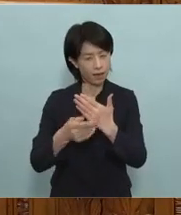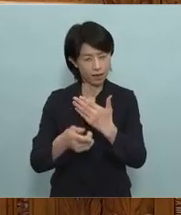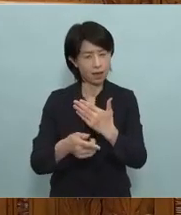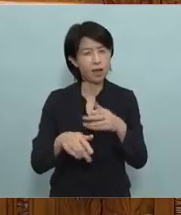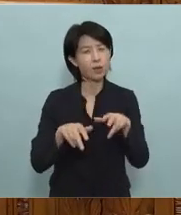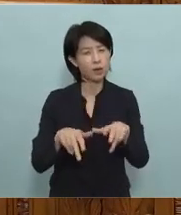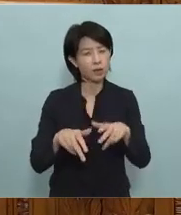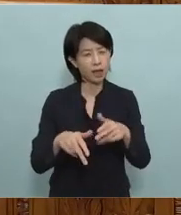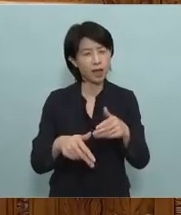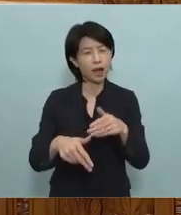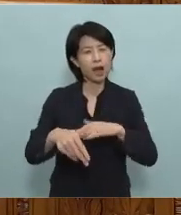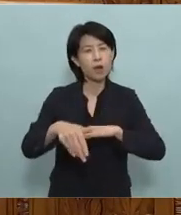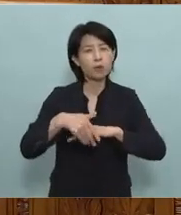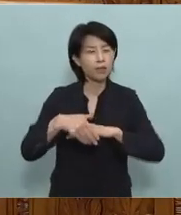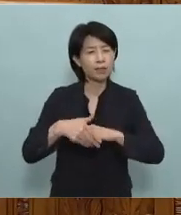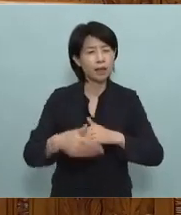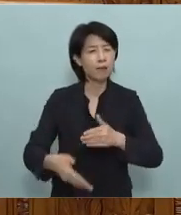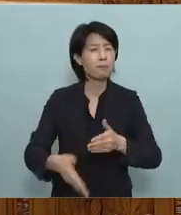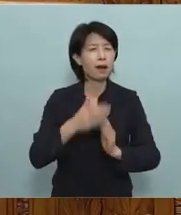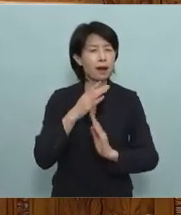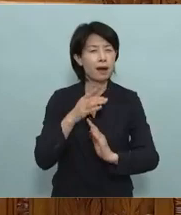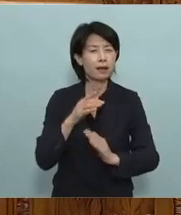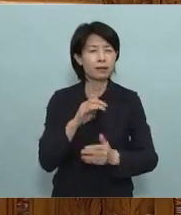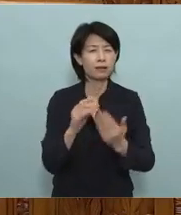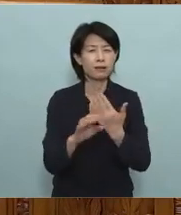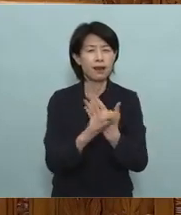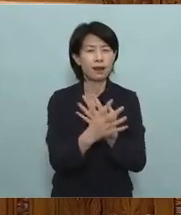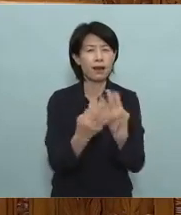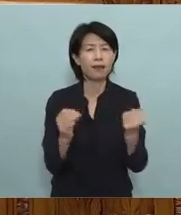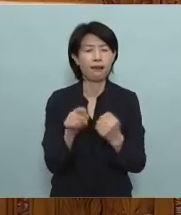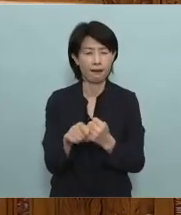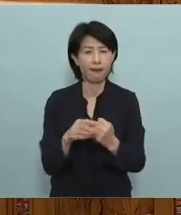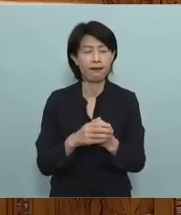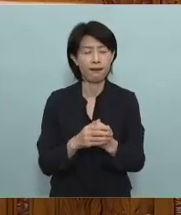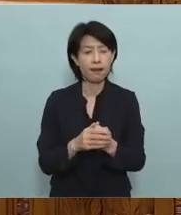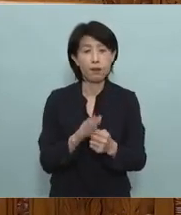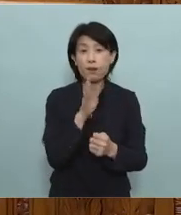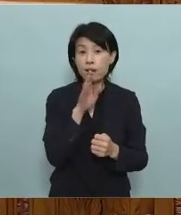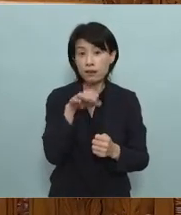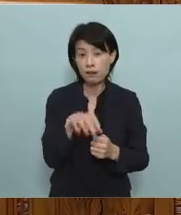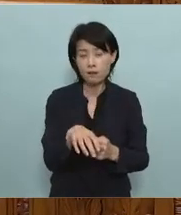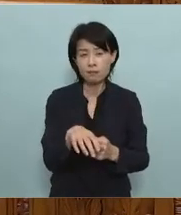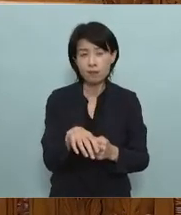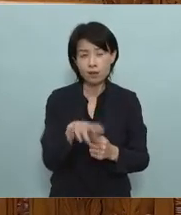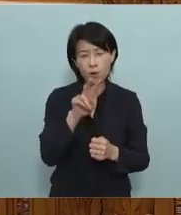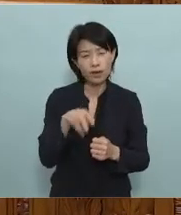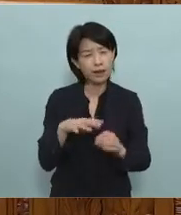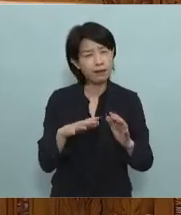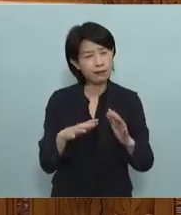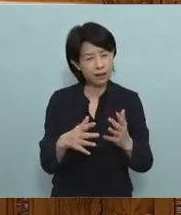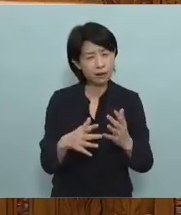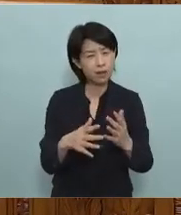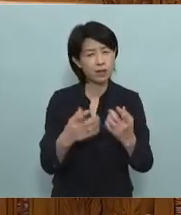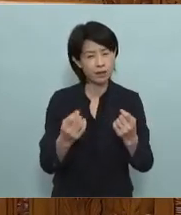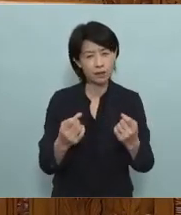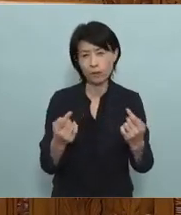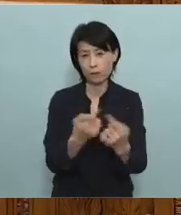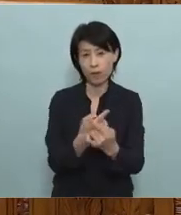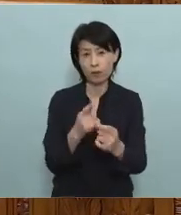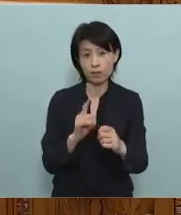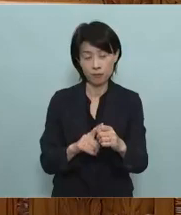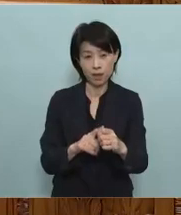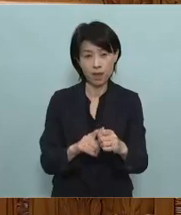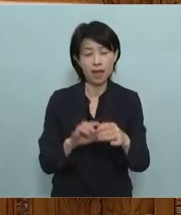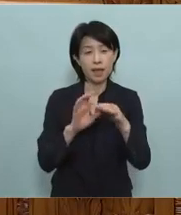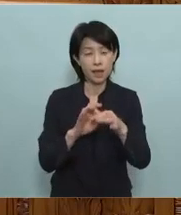受付を拒否されるケースが多いといいます。こうした現場の無理解を即刻改善するためには、 関係